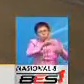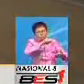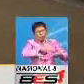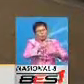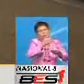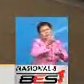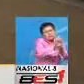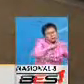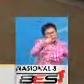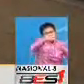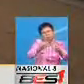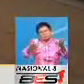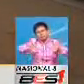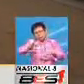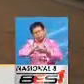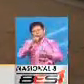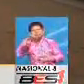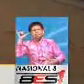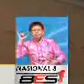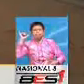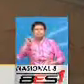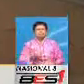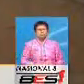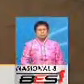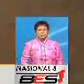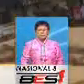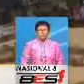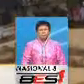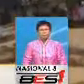sahaja dalam kejadian itu semalam.